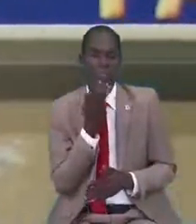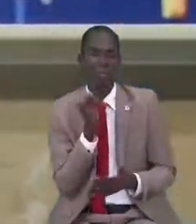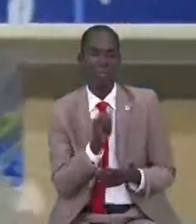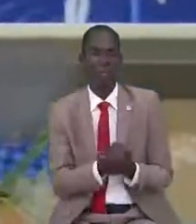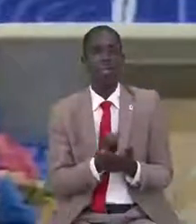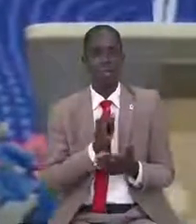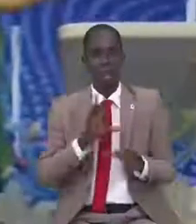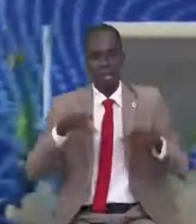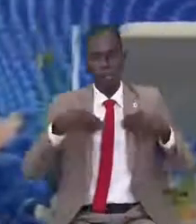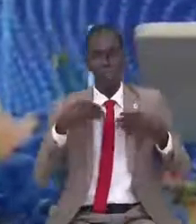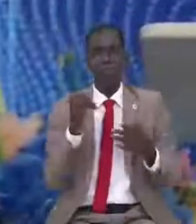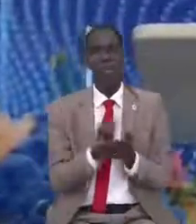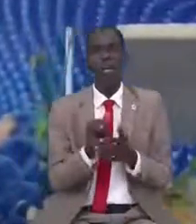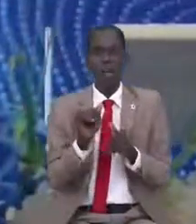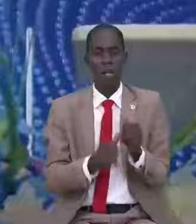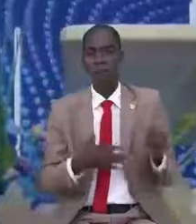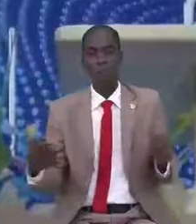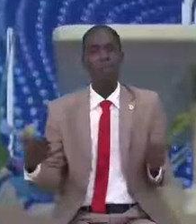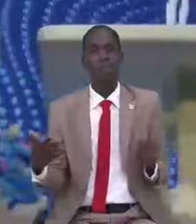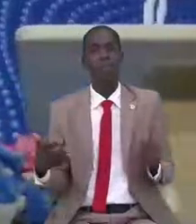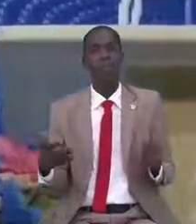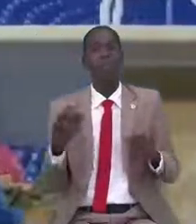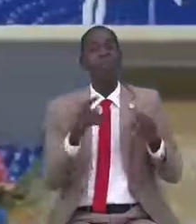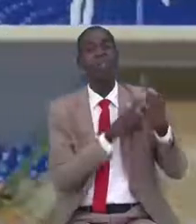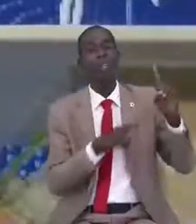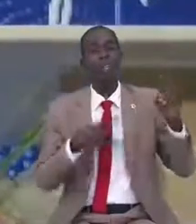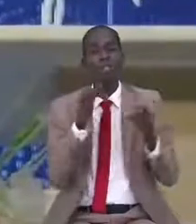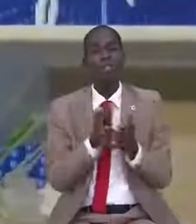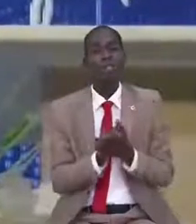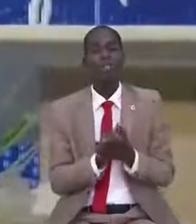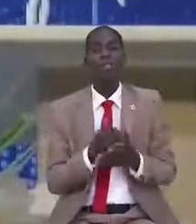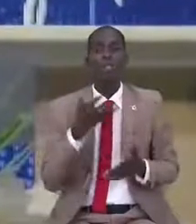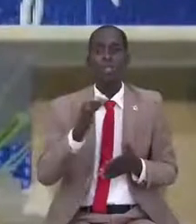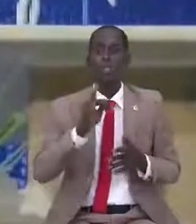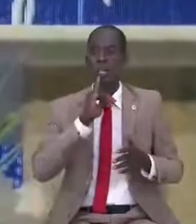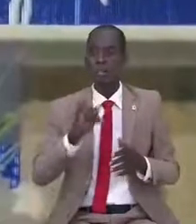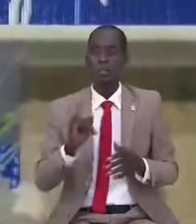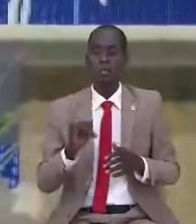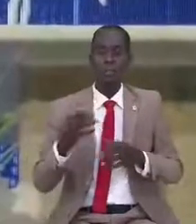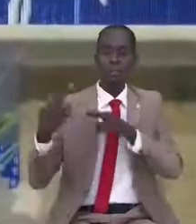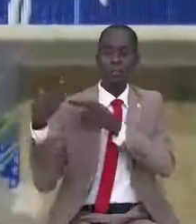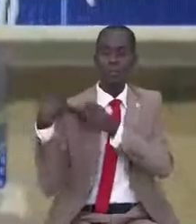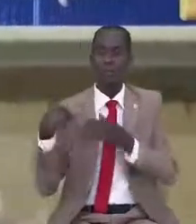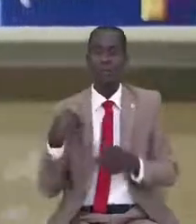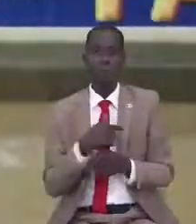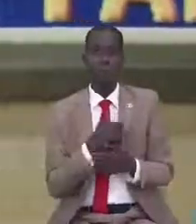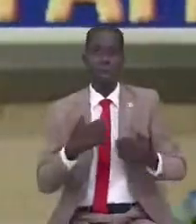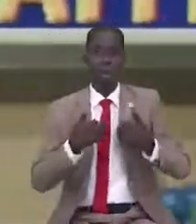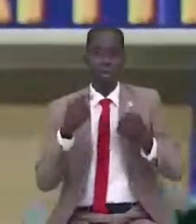crois, j'accepte cela. Tout. Le Seigneur dit que la responsabilité que nous